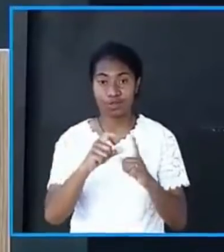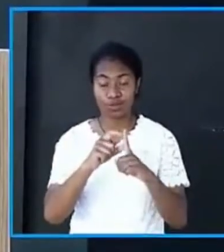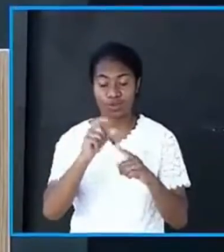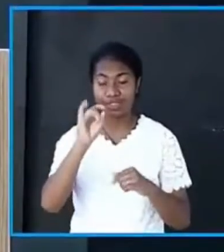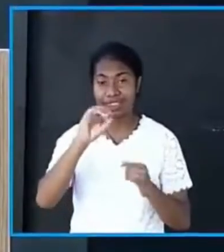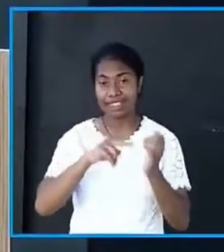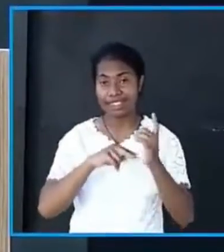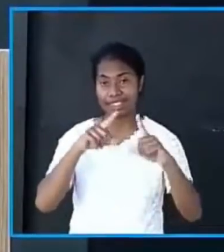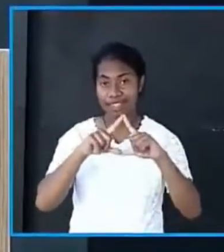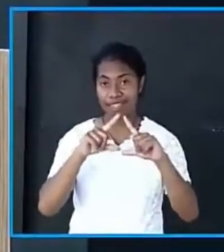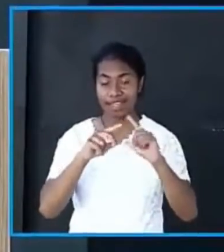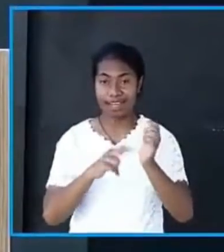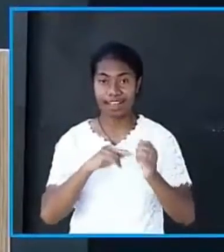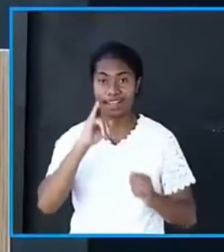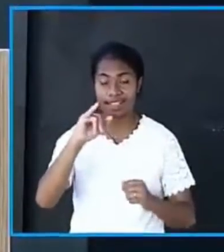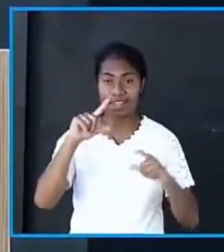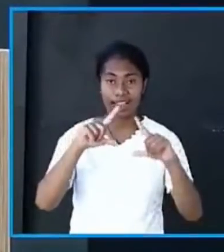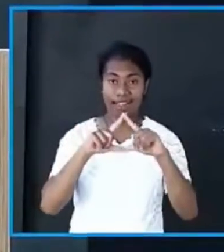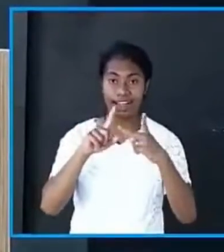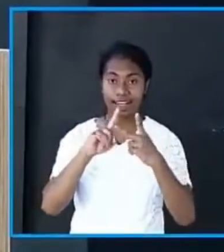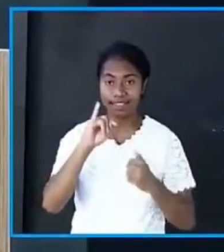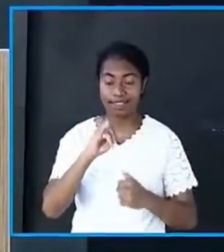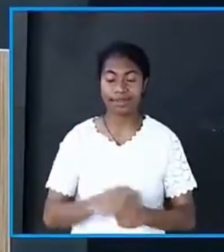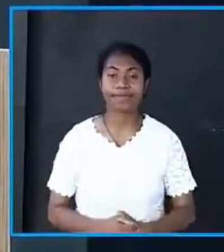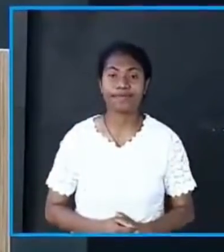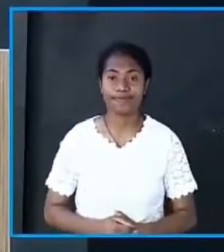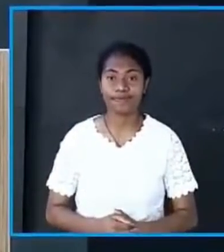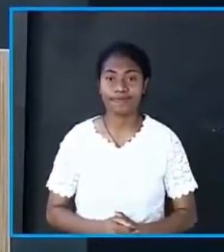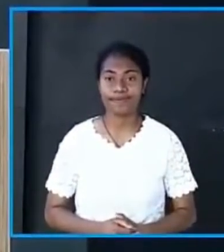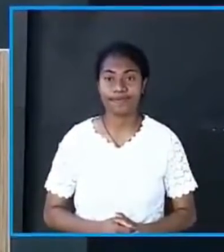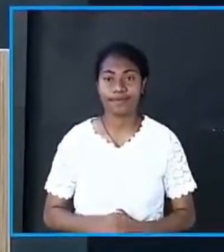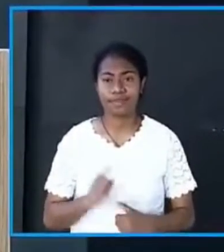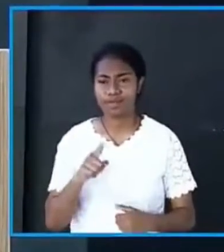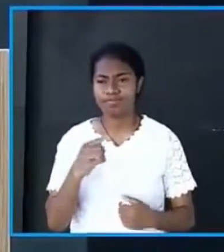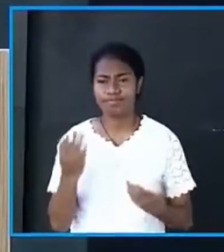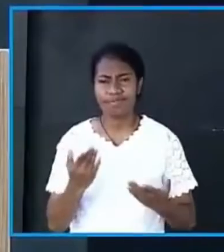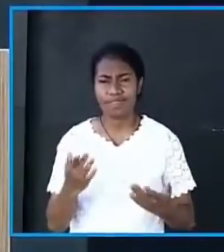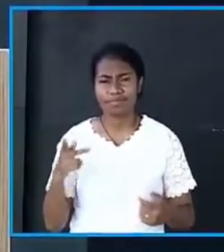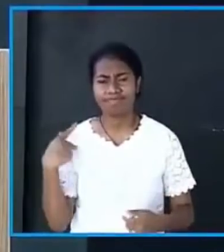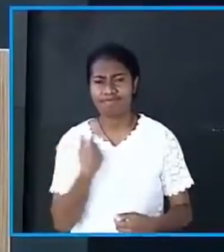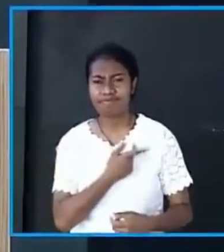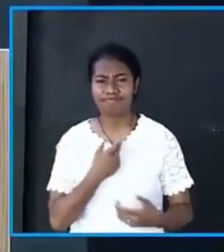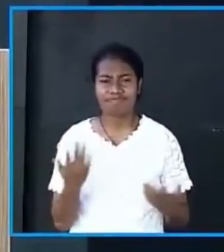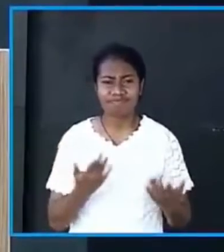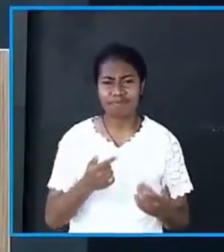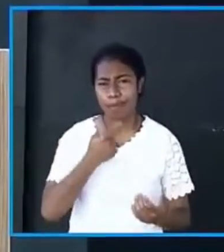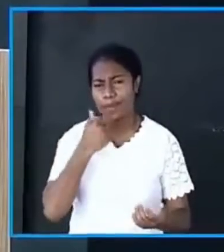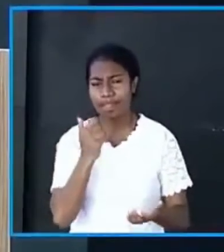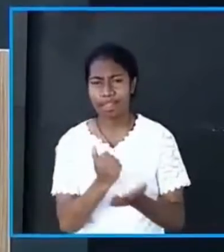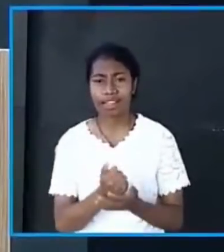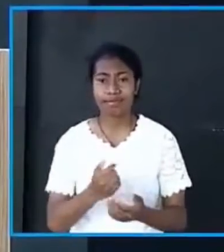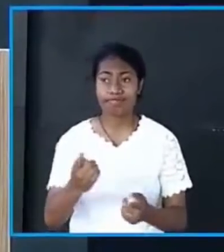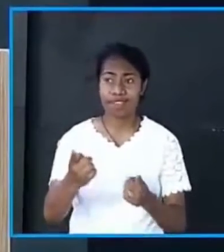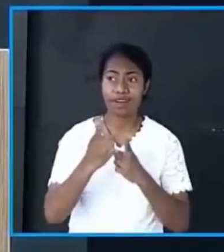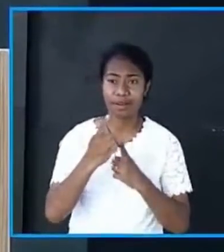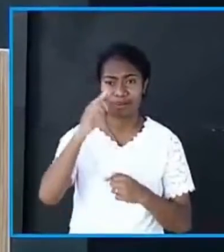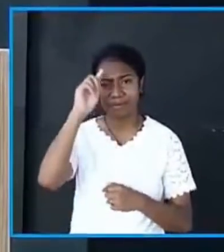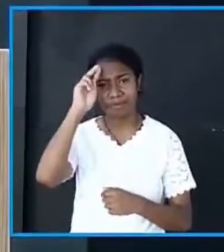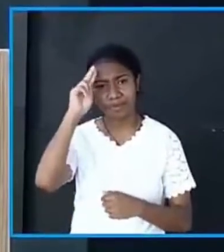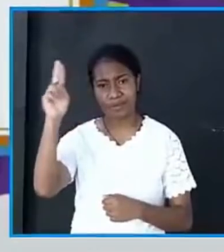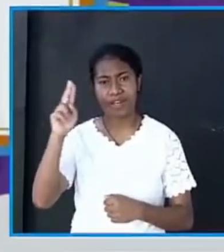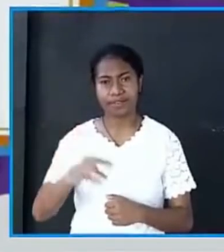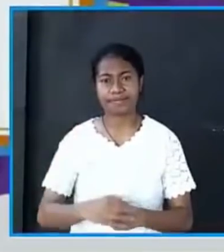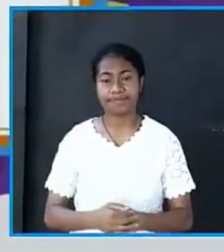Betapa kita sekali lagi sangat-sangat berharga di hadapan Tuhan yang